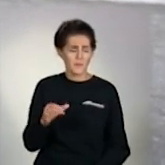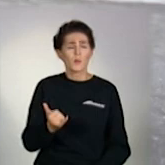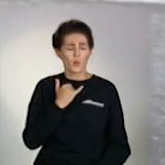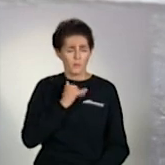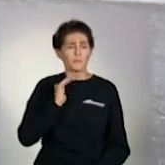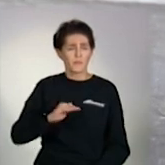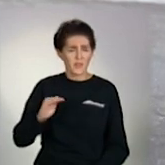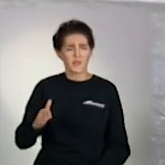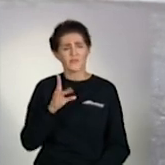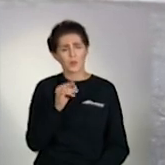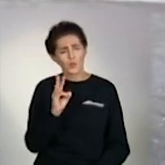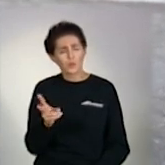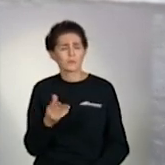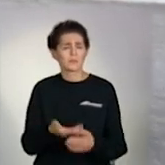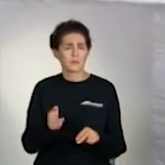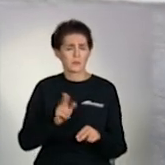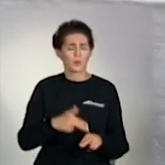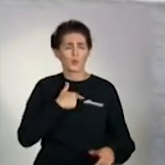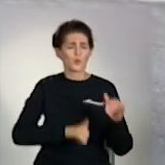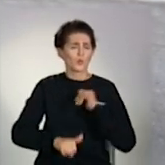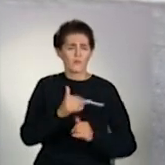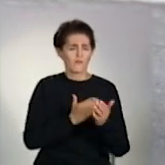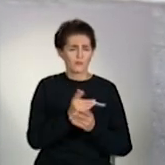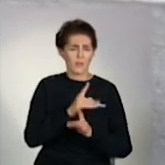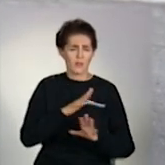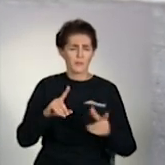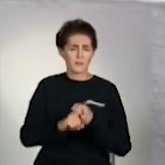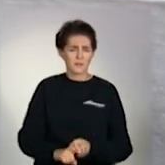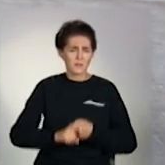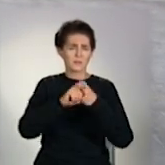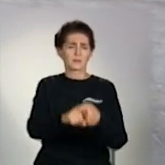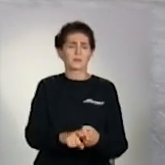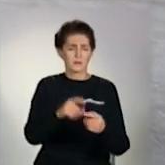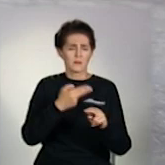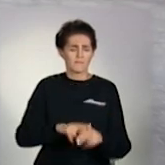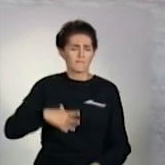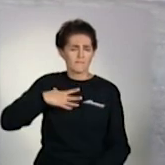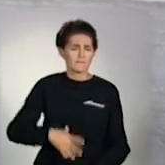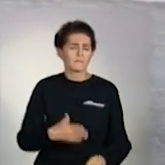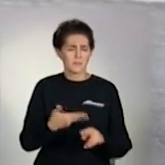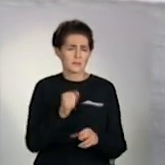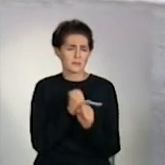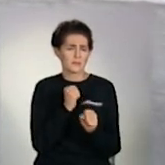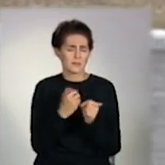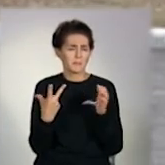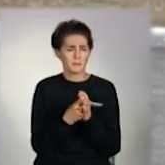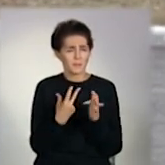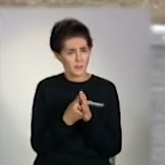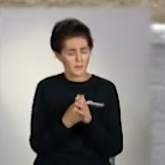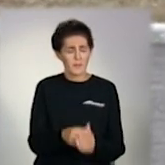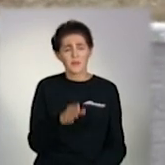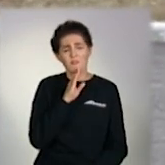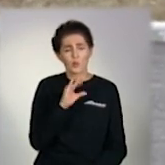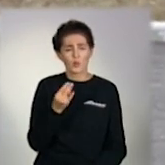діти, внуки, тому щоб, не дай Боже, не заразити ні дітей, ні внуків, приходилось вакцинуватися. Пані